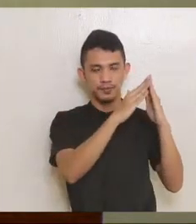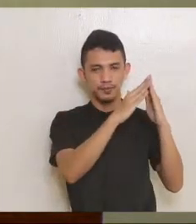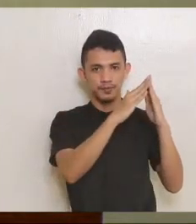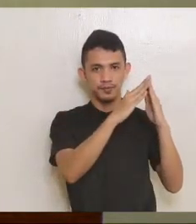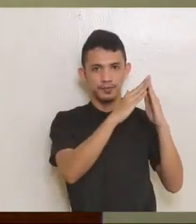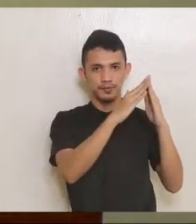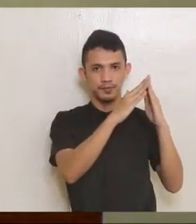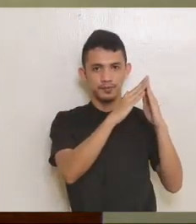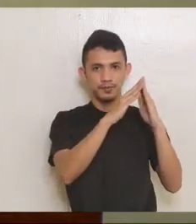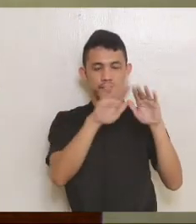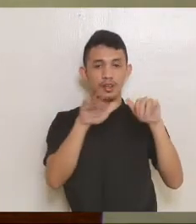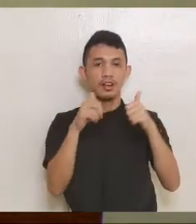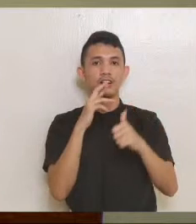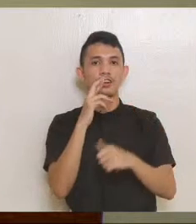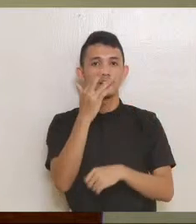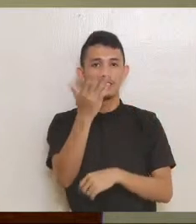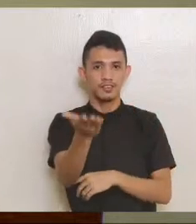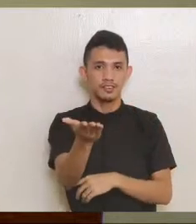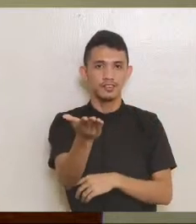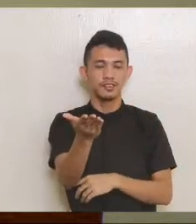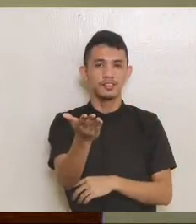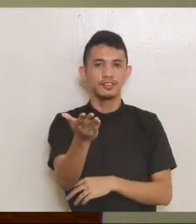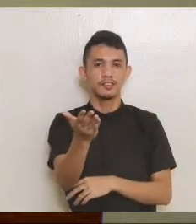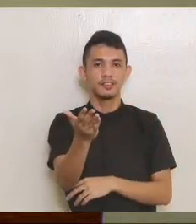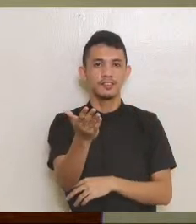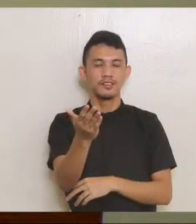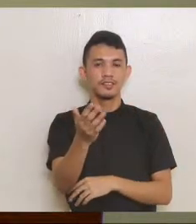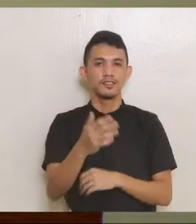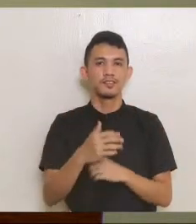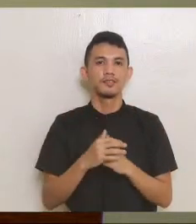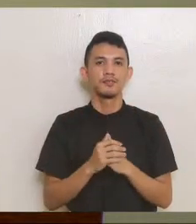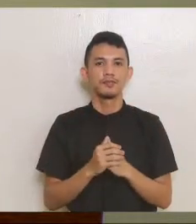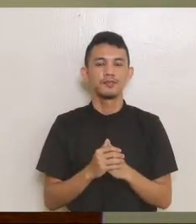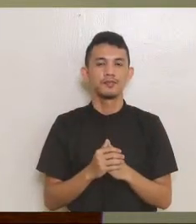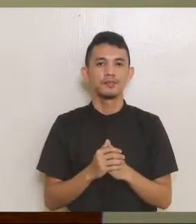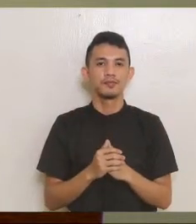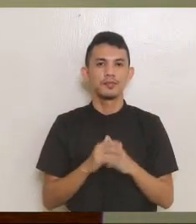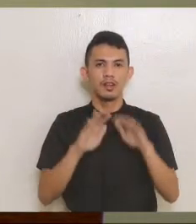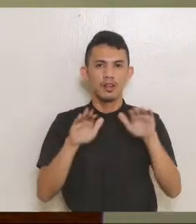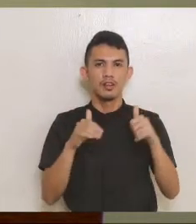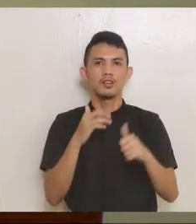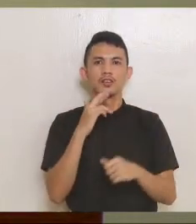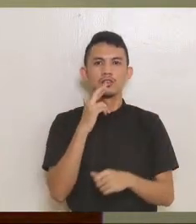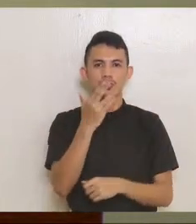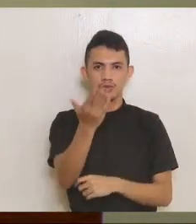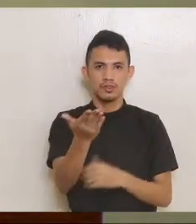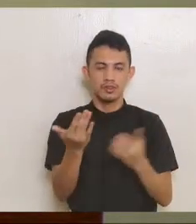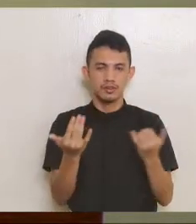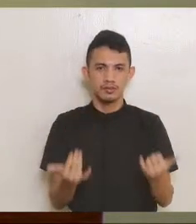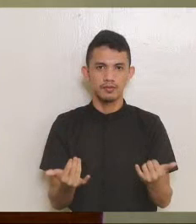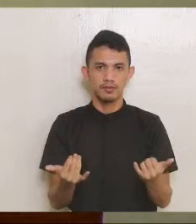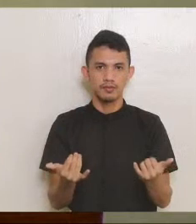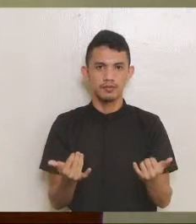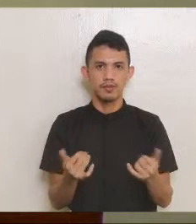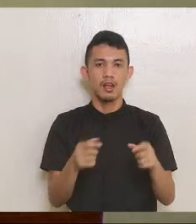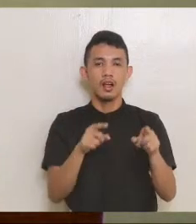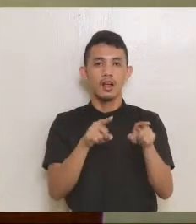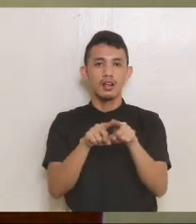Kumusta man mo karon? Kumusta man kamo karon isip